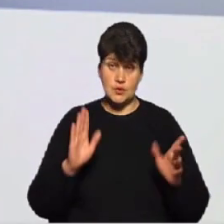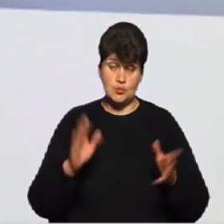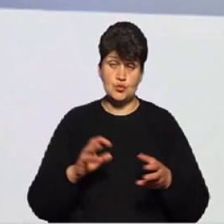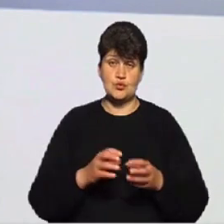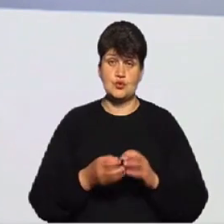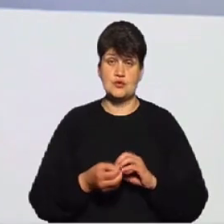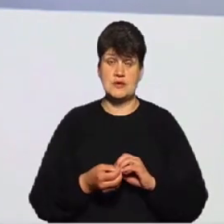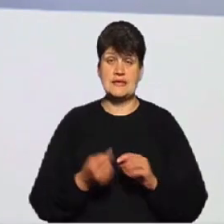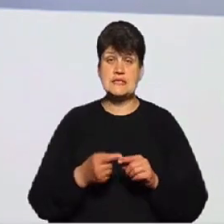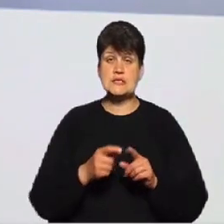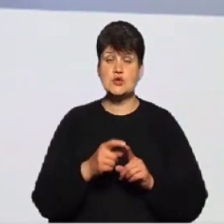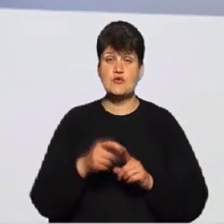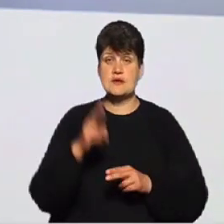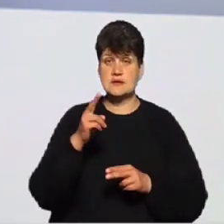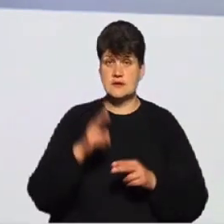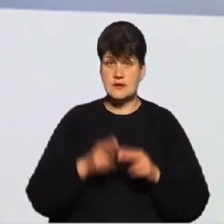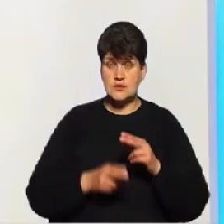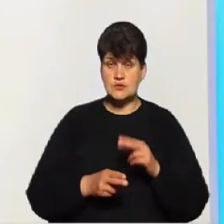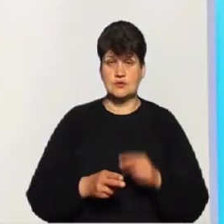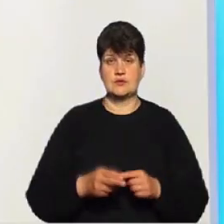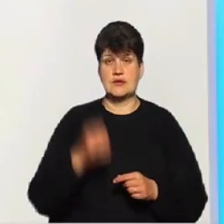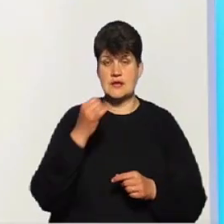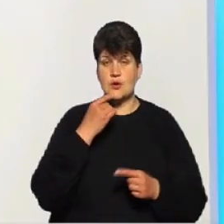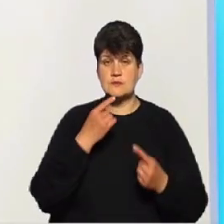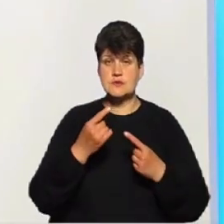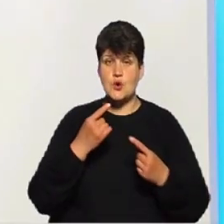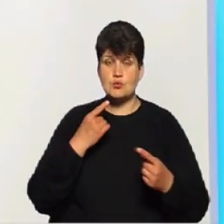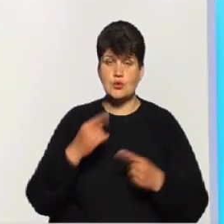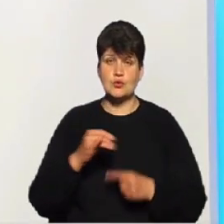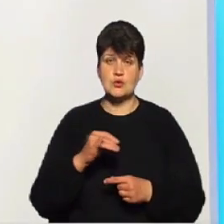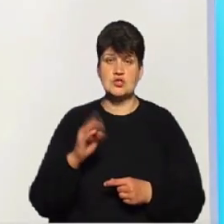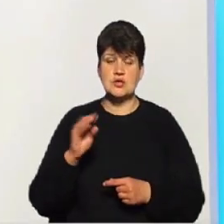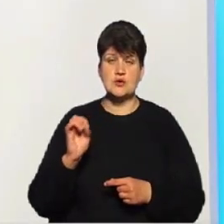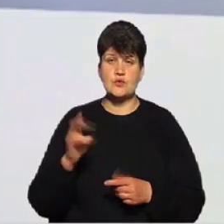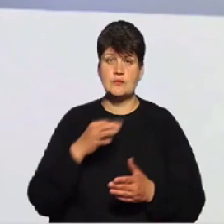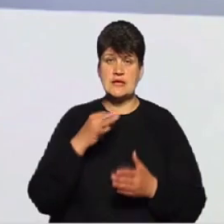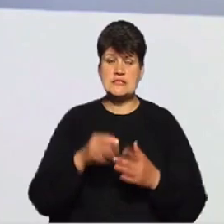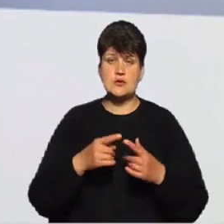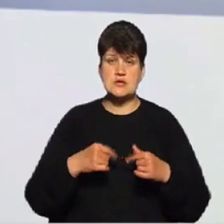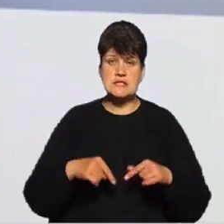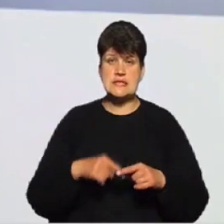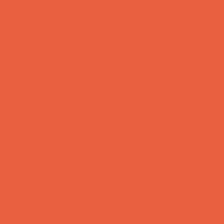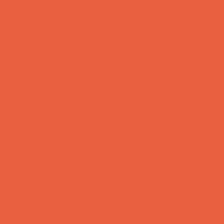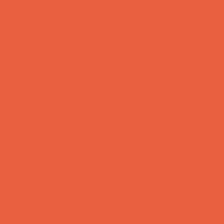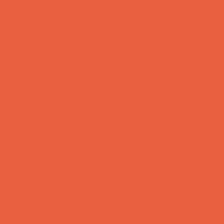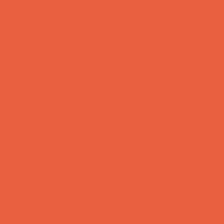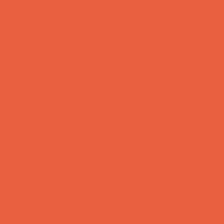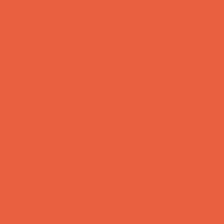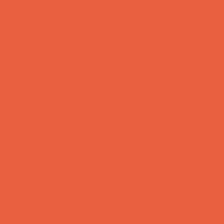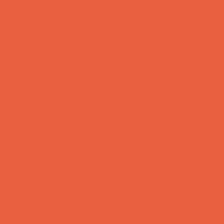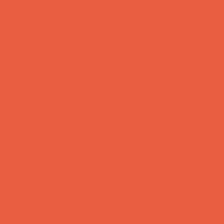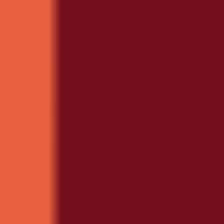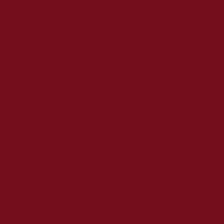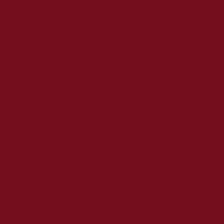результати. Мусимо на цих словах завершувати, пане Юрію. Дуже вам дякую за розмову. Юрій Шейнюк, відповідальний за організацію ЗНО на Тернопільщині, був у нас в гостях.